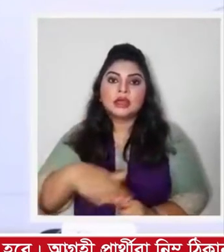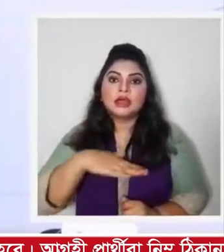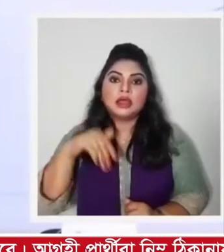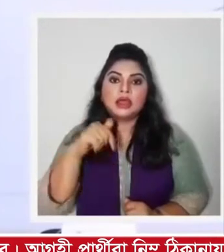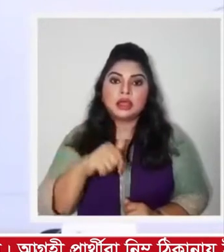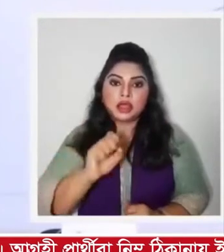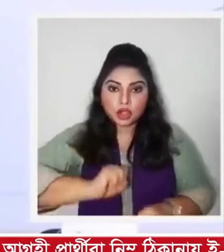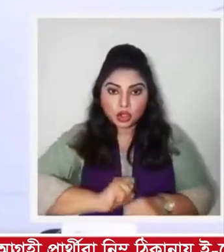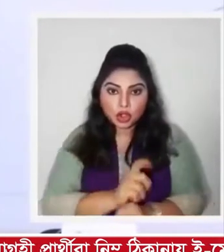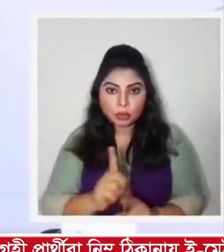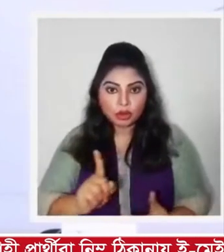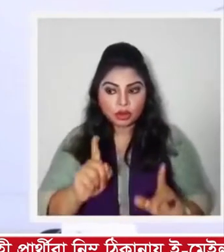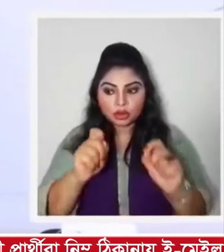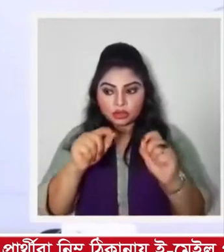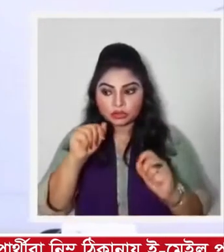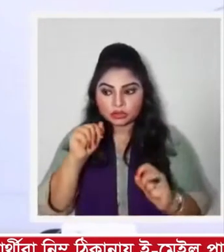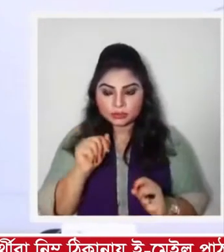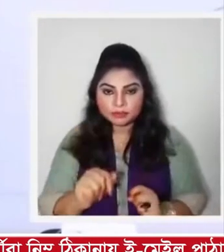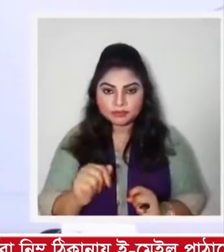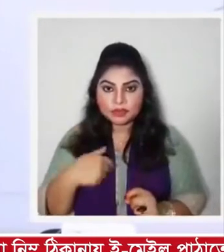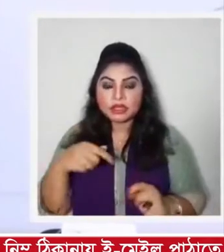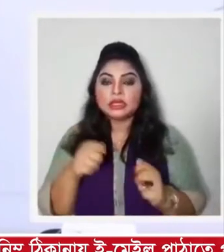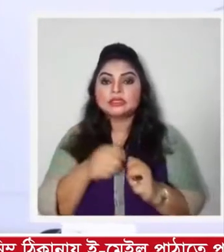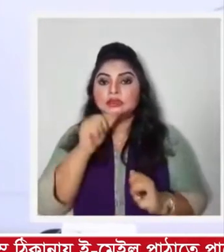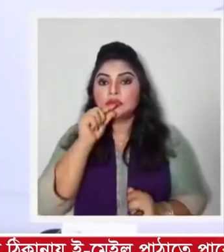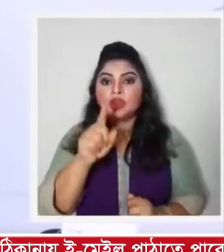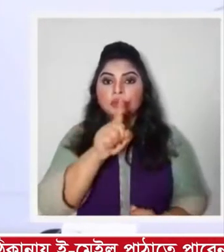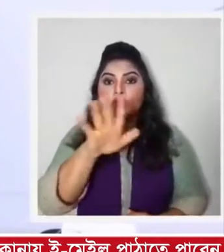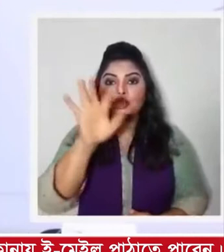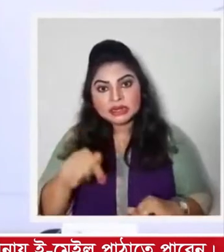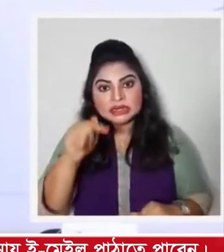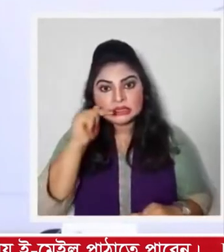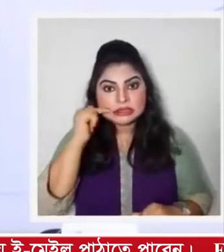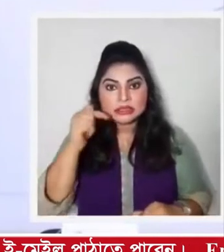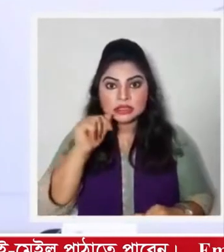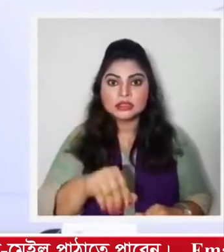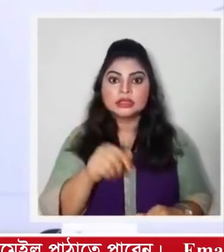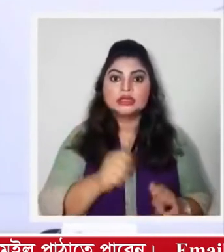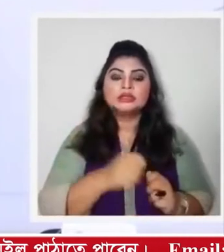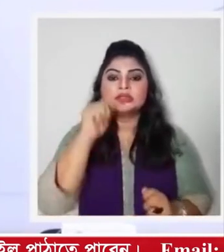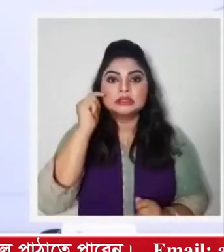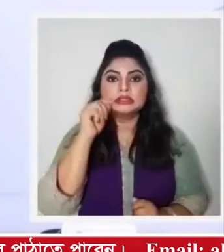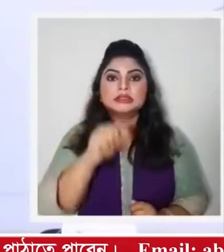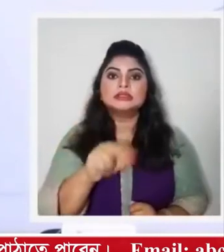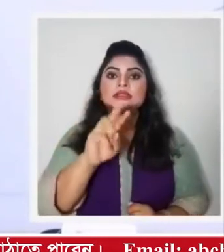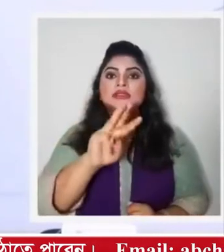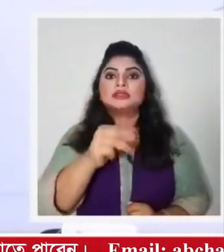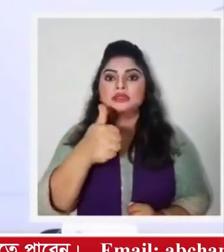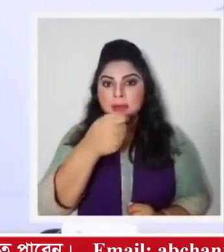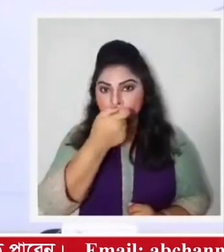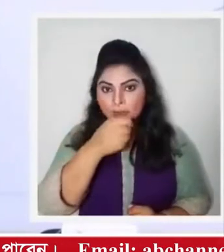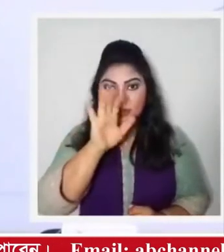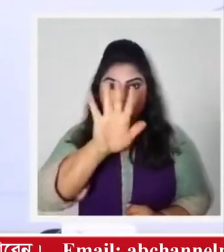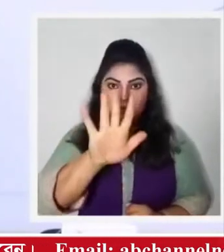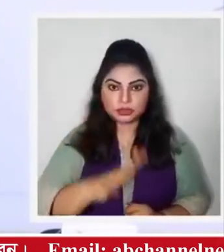হয়। ব্রিফিংয়ে বলা হয়, দেশে করোনা সংক্রমণ হয়ে গত 24 ঘন্টায় 34 জনের মৃত্যু হয়েছে। গত 24